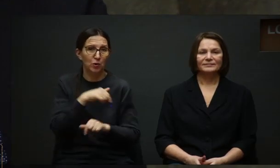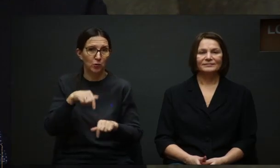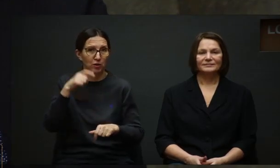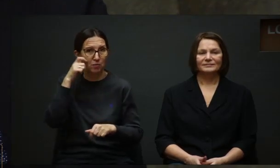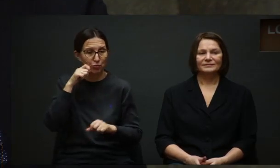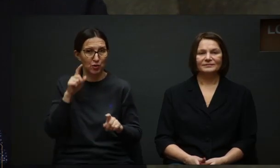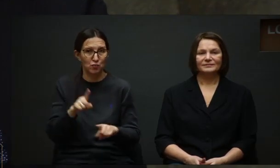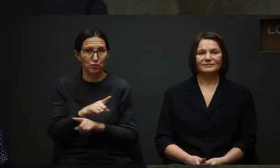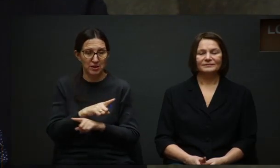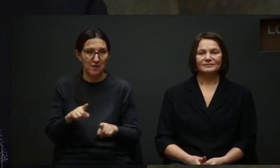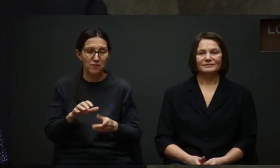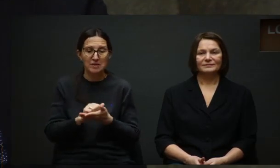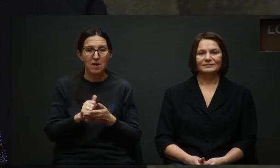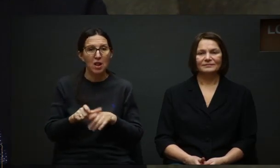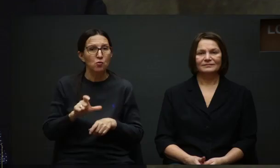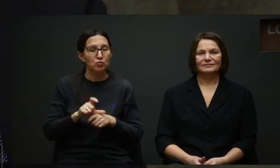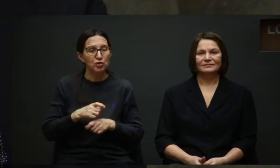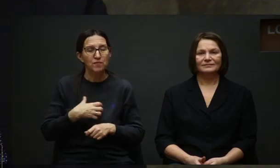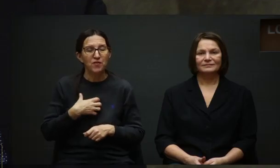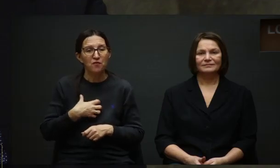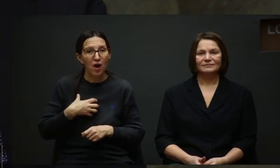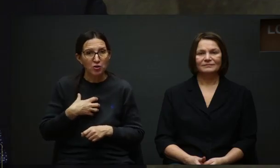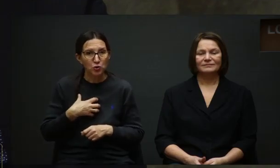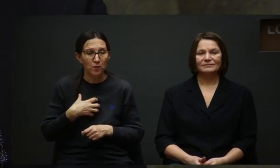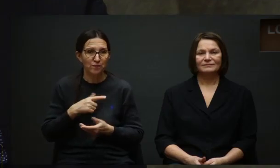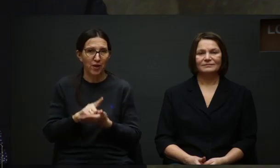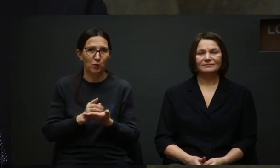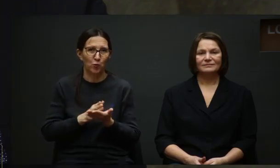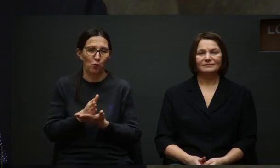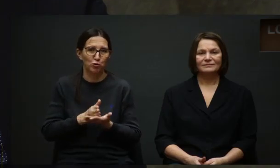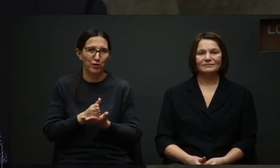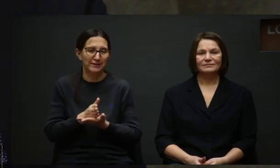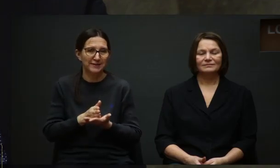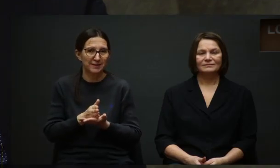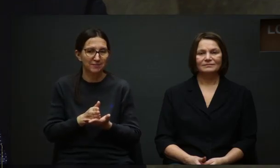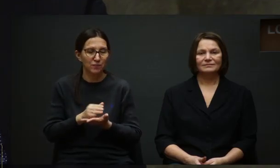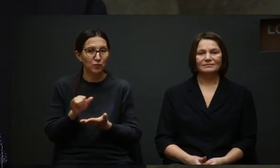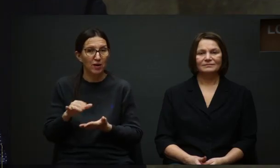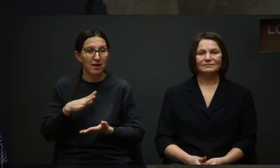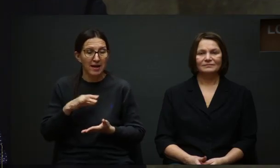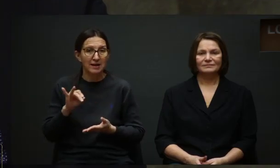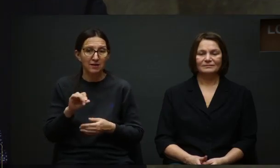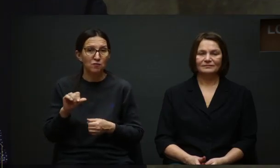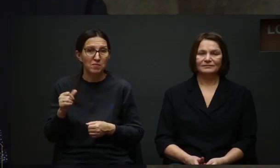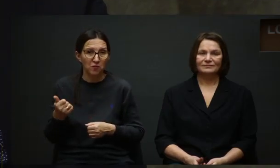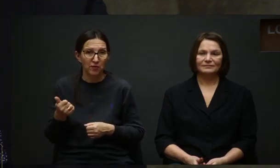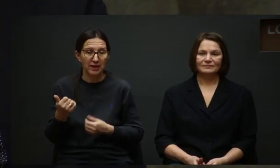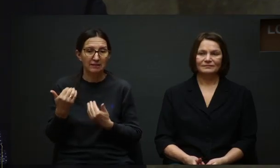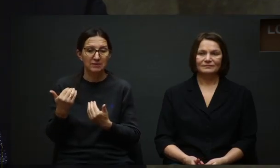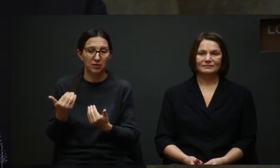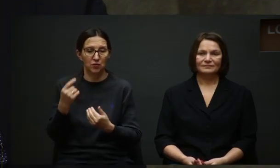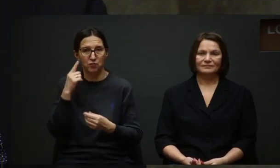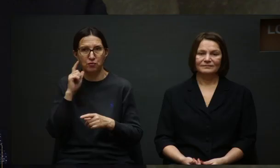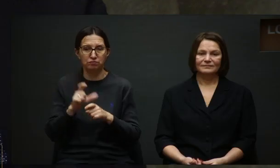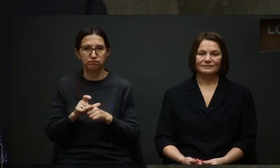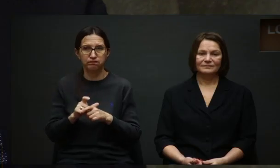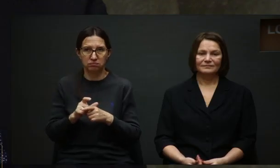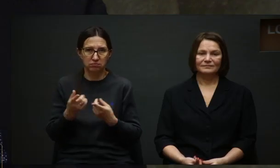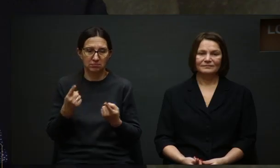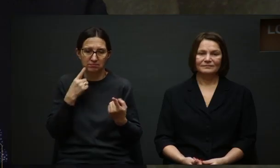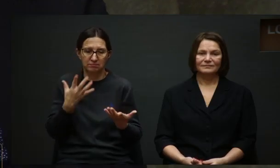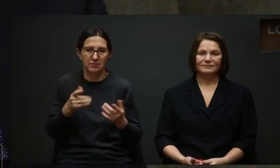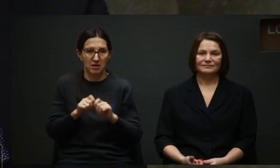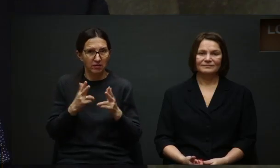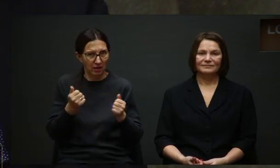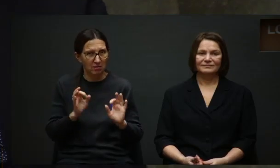Пушкинском музее, занимал очень важную должность и, собственно, впервые ее сформулировал, как мне кажется, да,